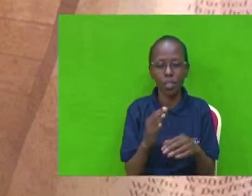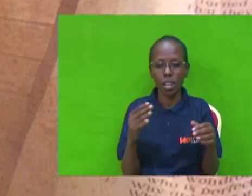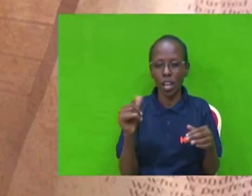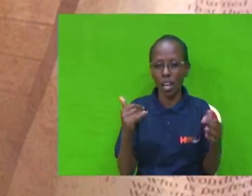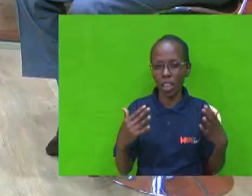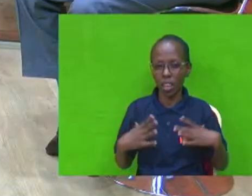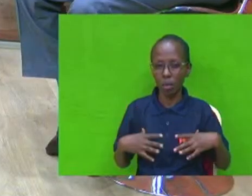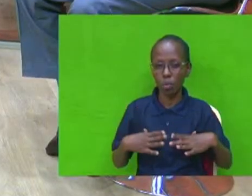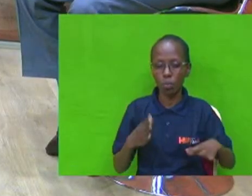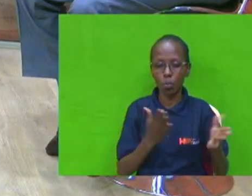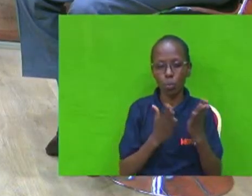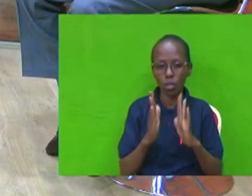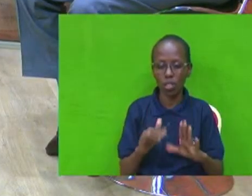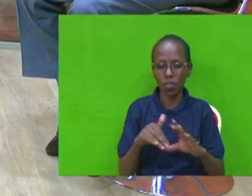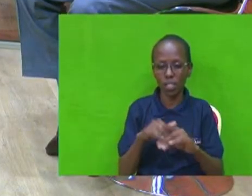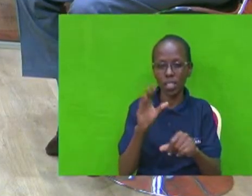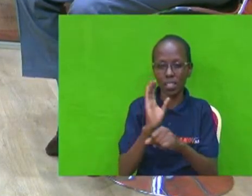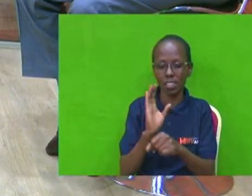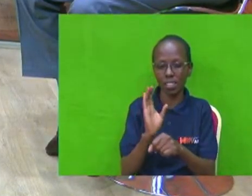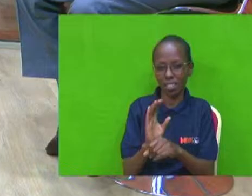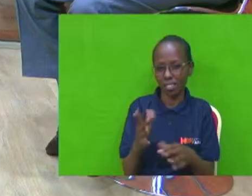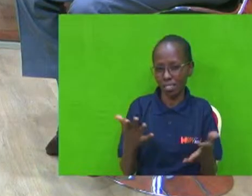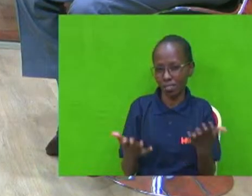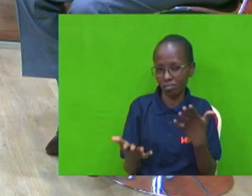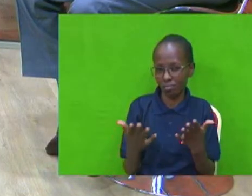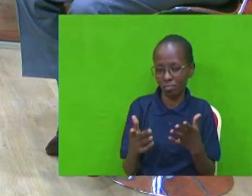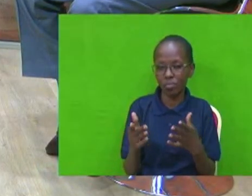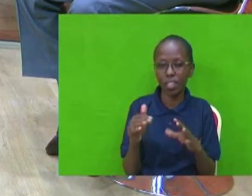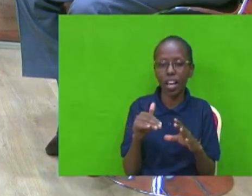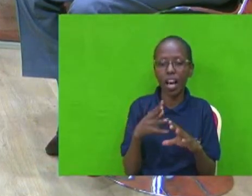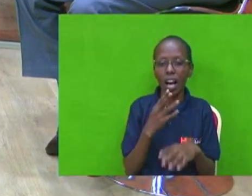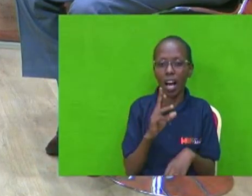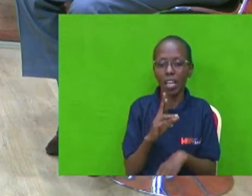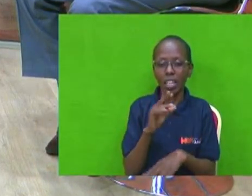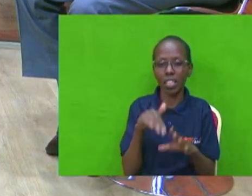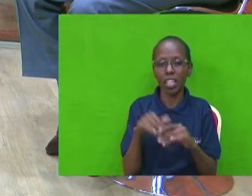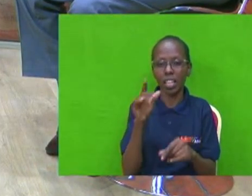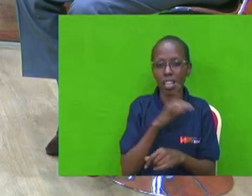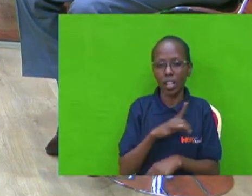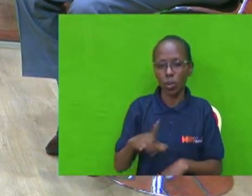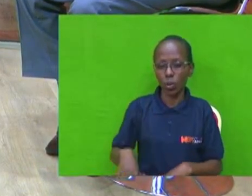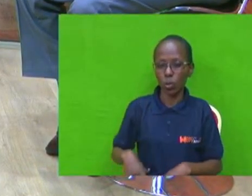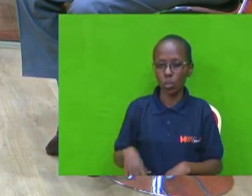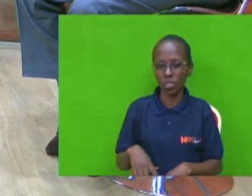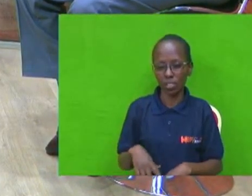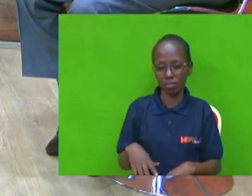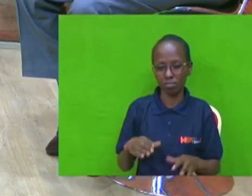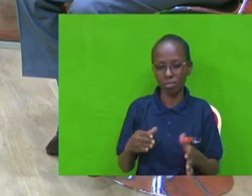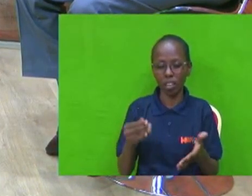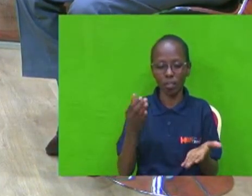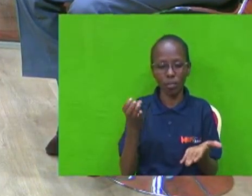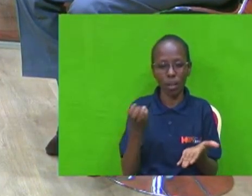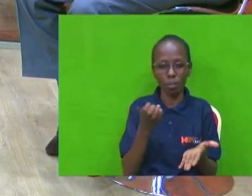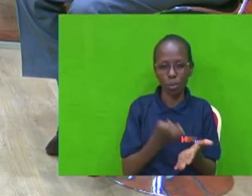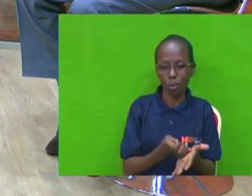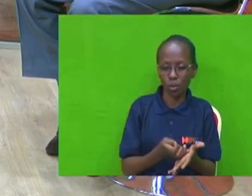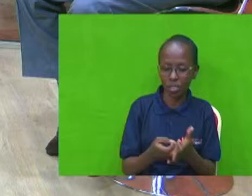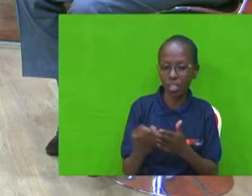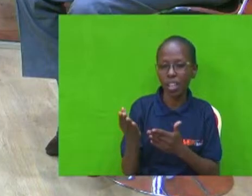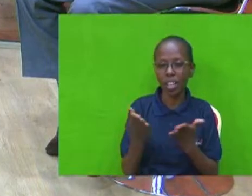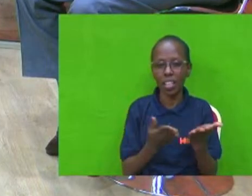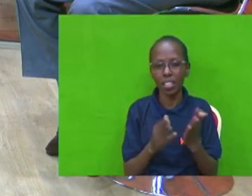ni watumwa katika kanisa kwa wale ambao ni bwana ambao ni wamewajiri ama ni